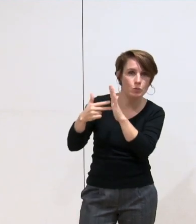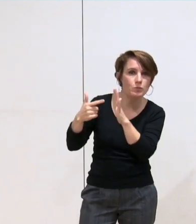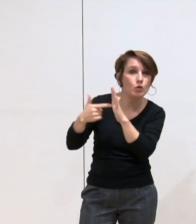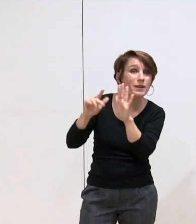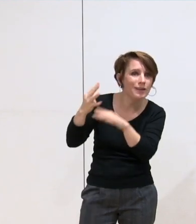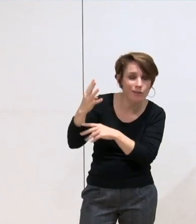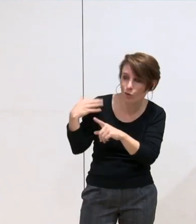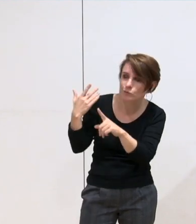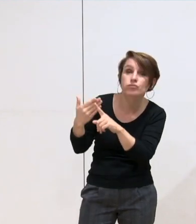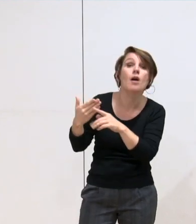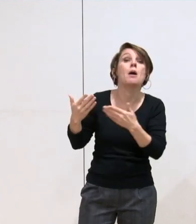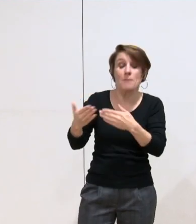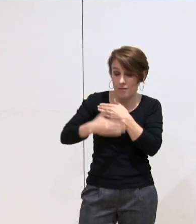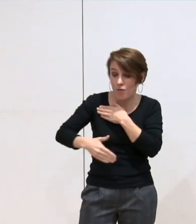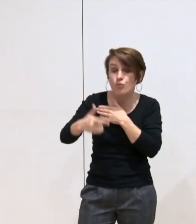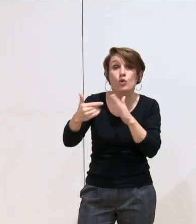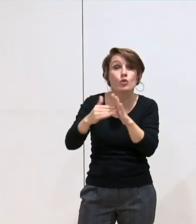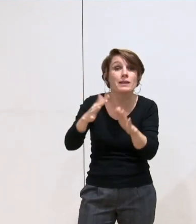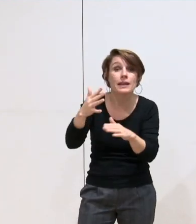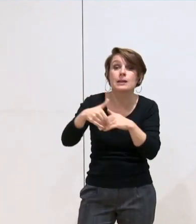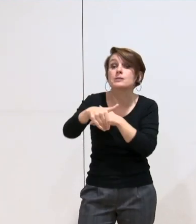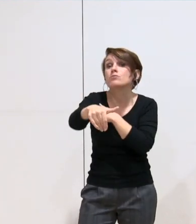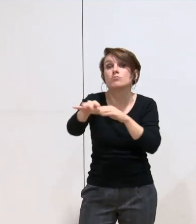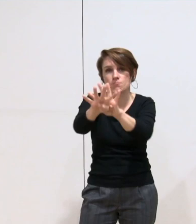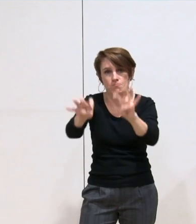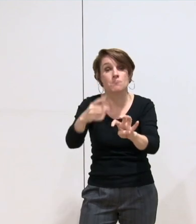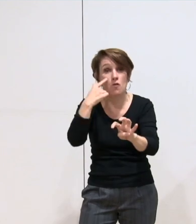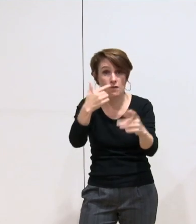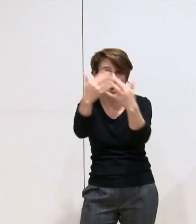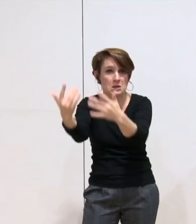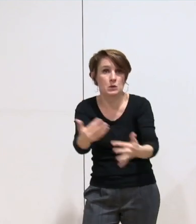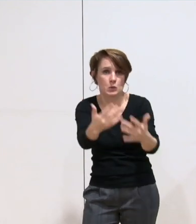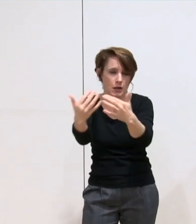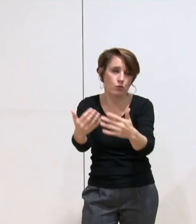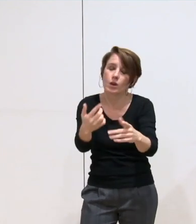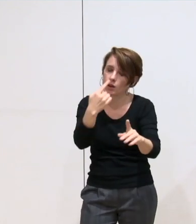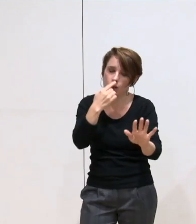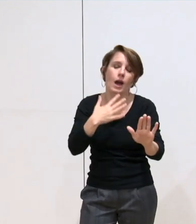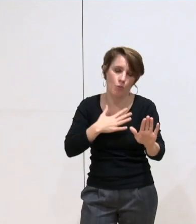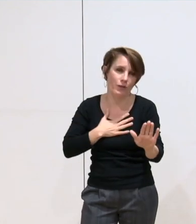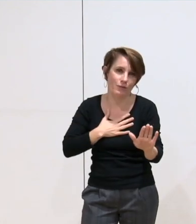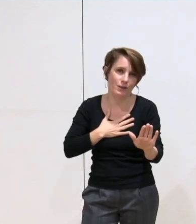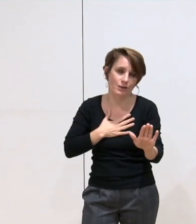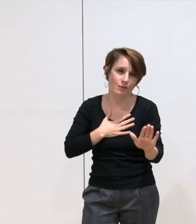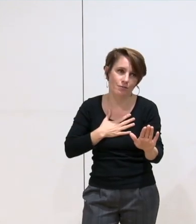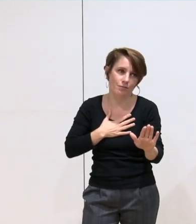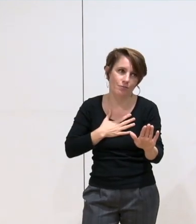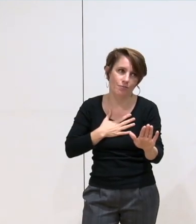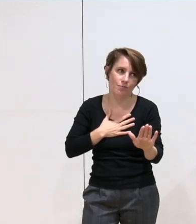point sur ces montants. Et je crois que là aussi, je crois que le message sera suffisamment